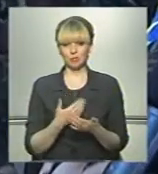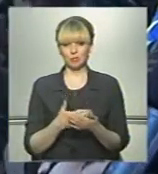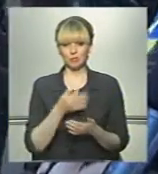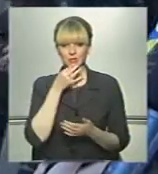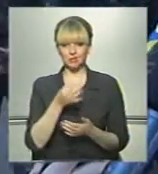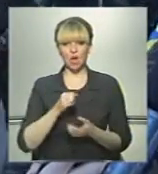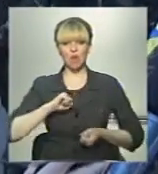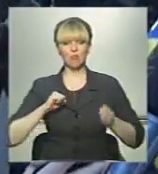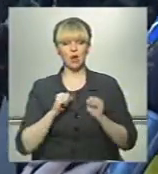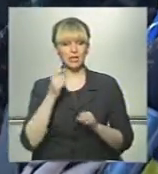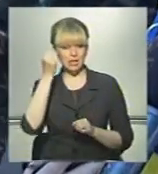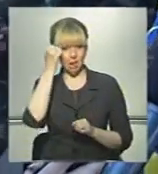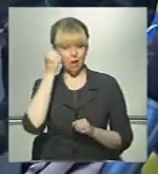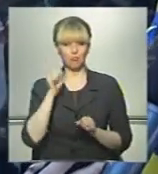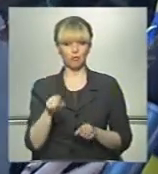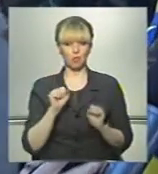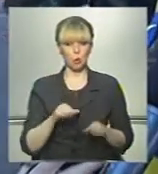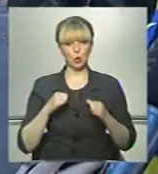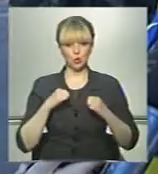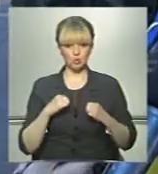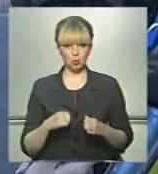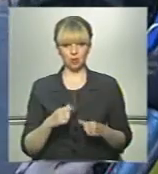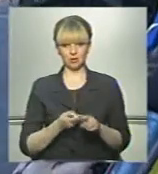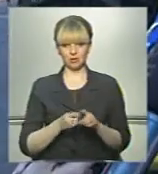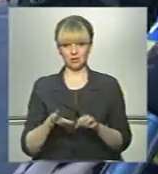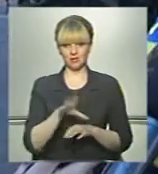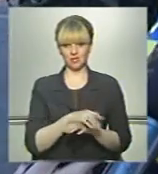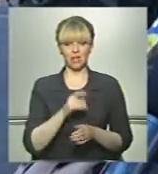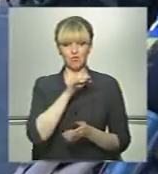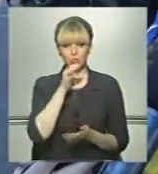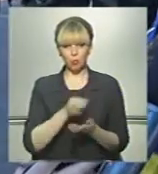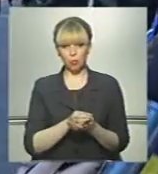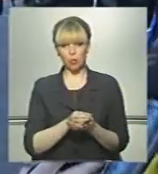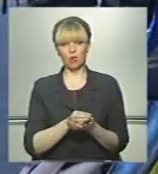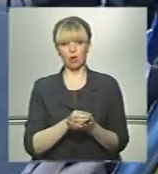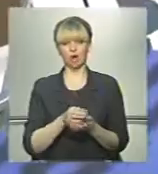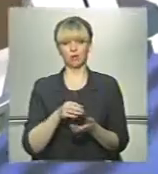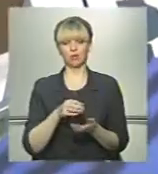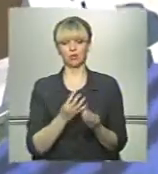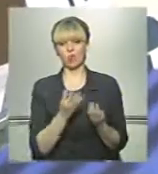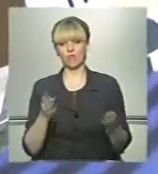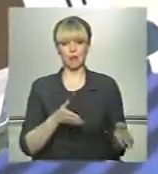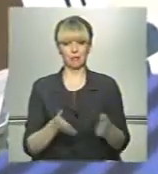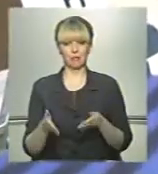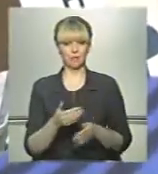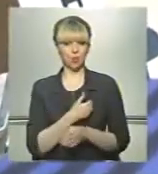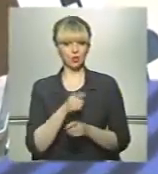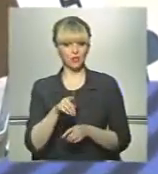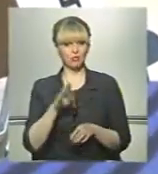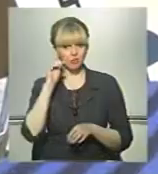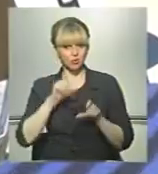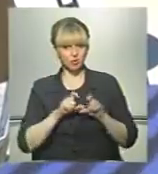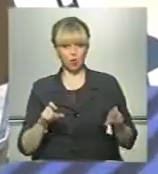от, вправи на пам'ять, вона може спокійно це все відповідати, чи строєва підготовка. І хоча вони